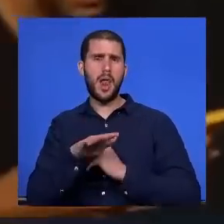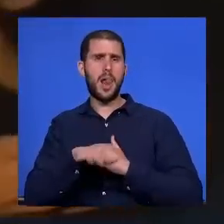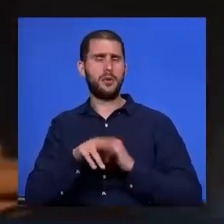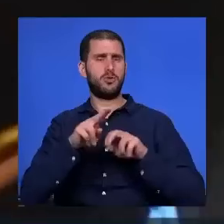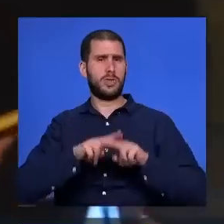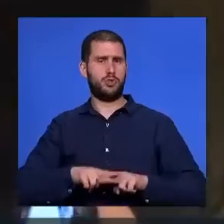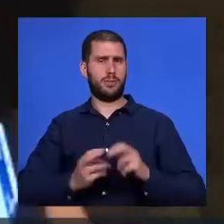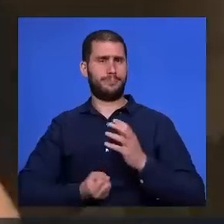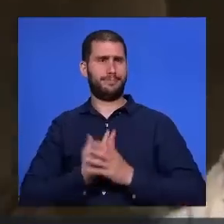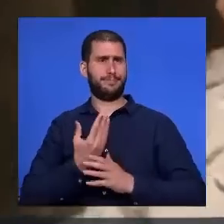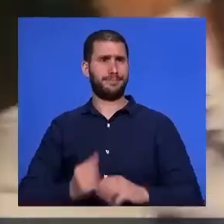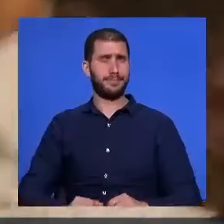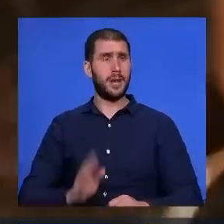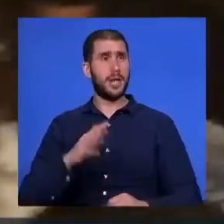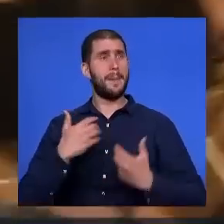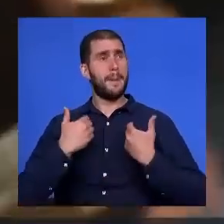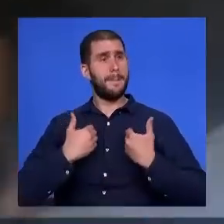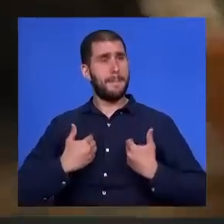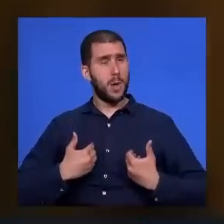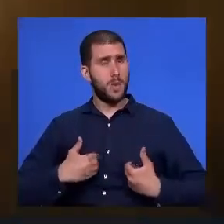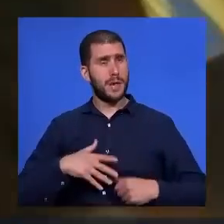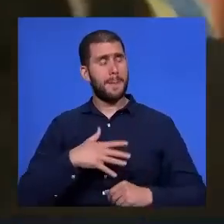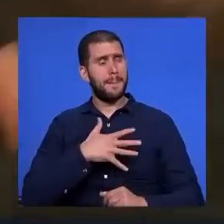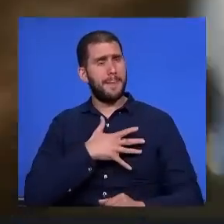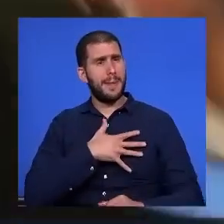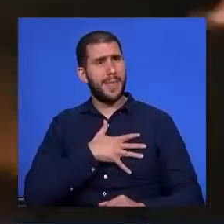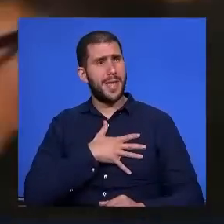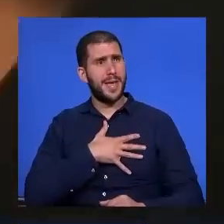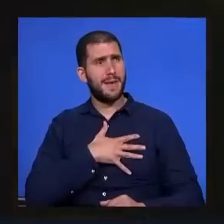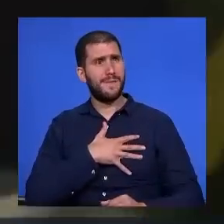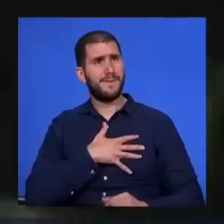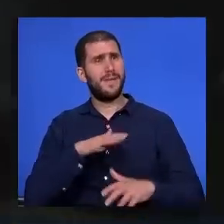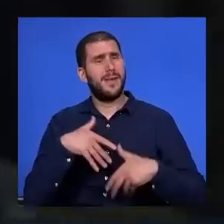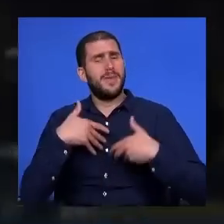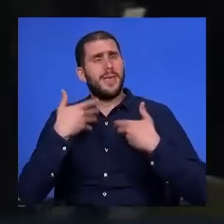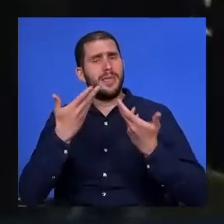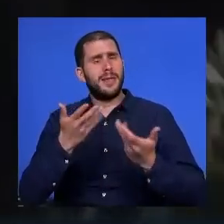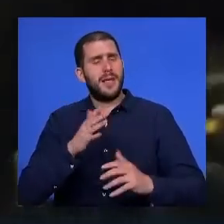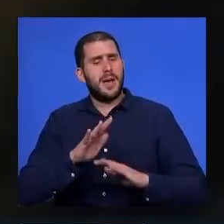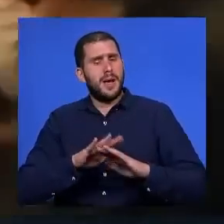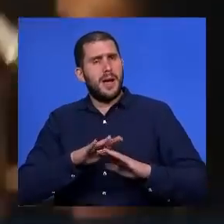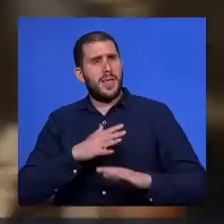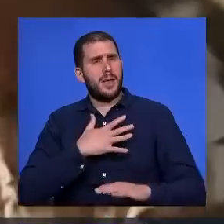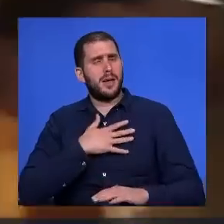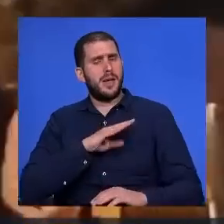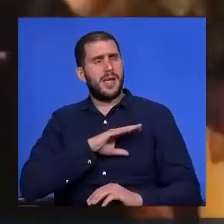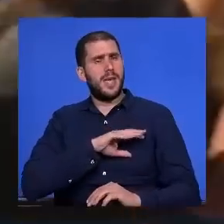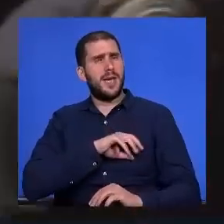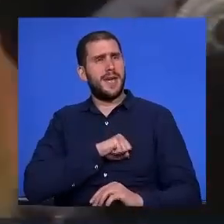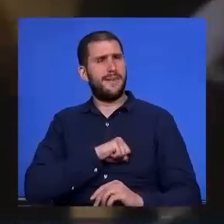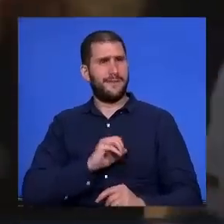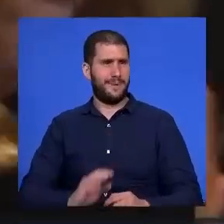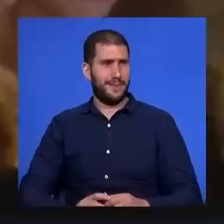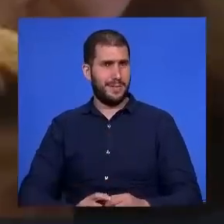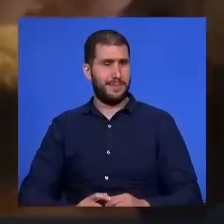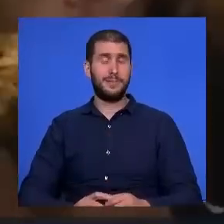שנוצר. גם בגוף, גם בלב, עוד תבני לגעת בכם.